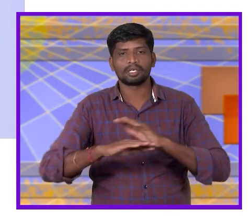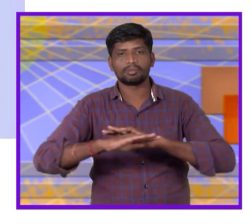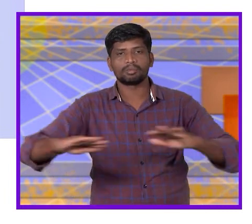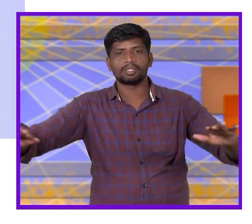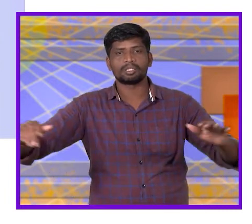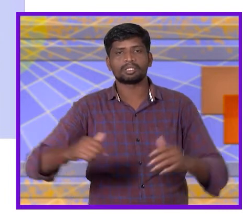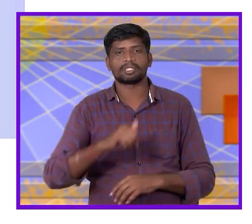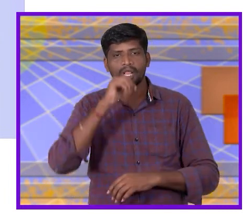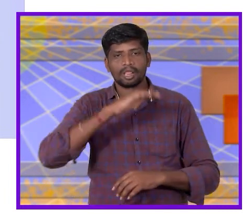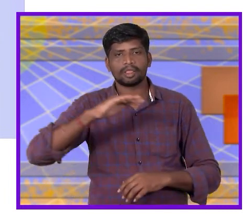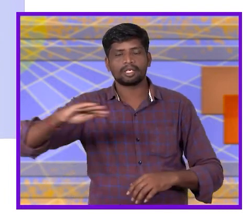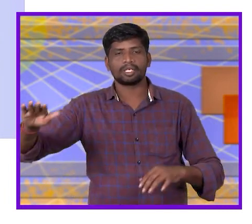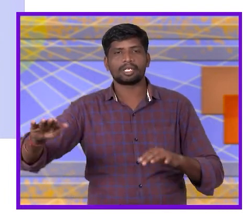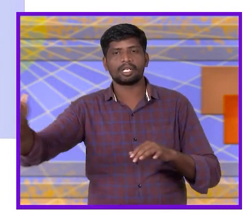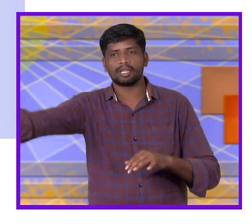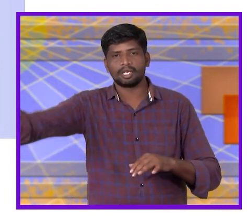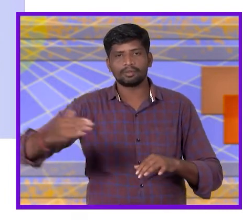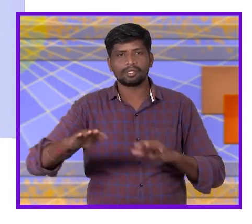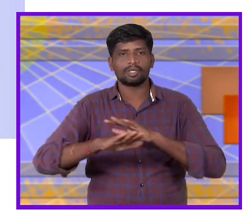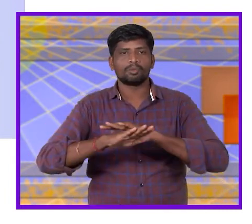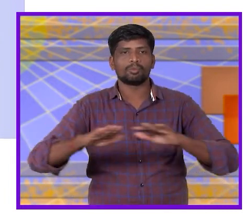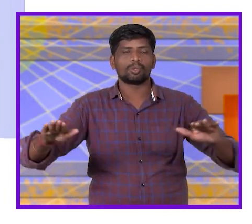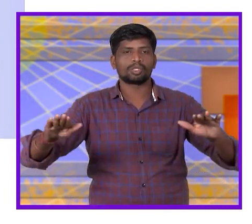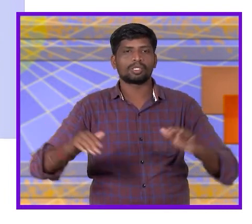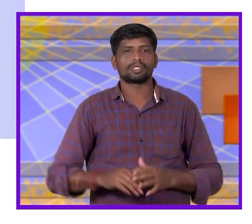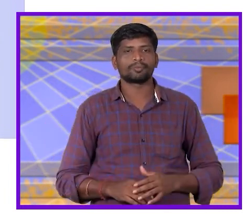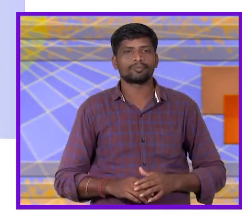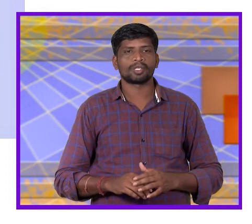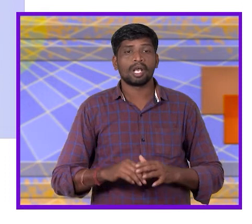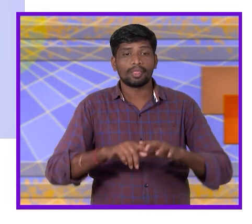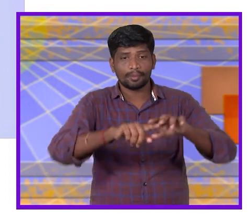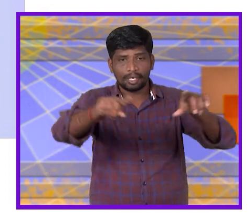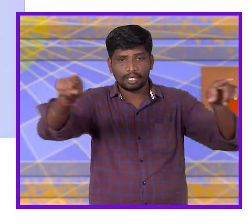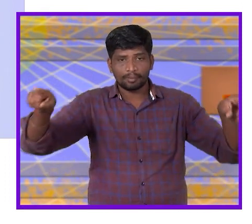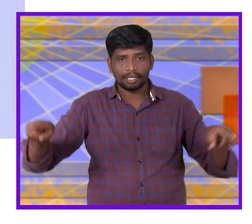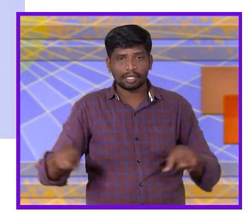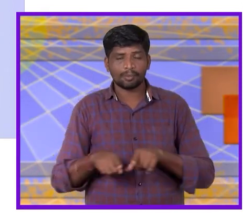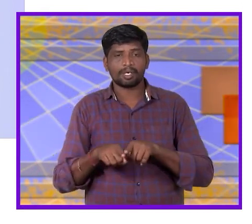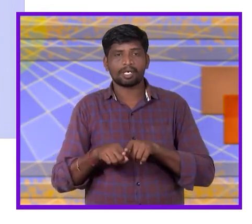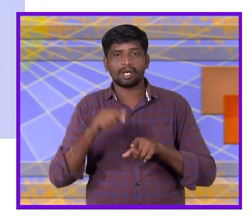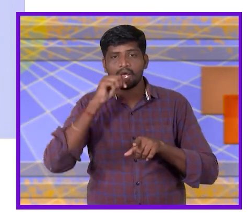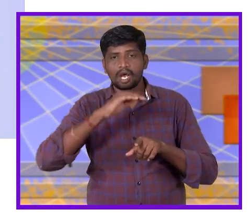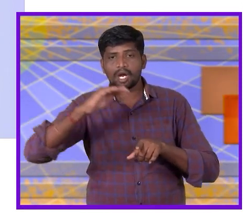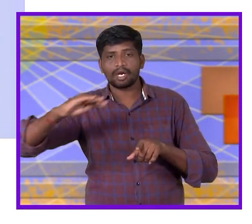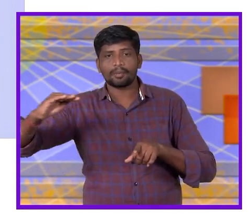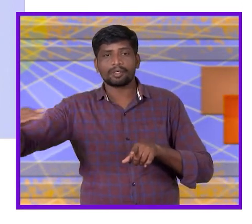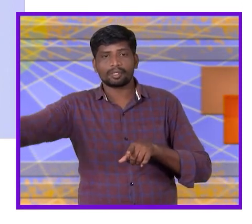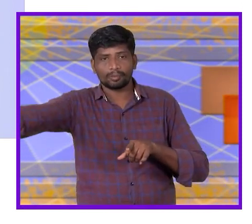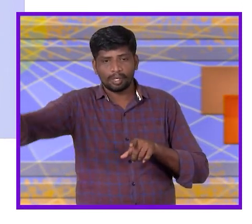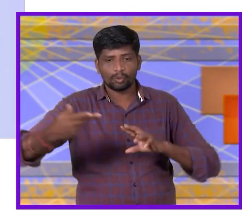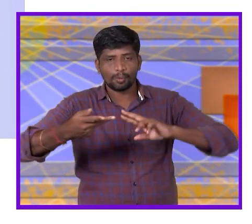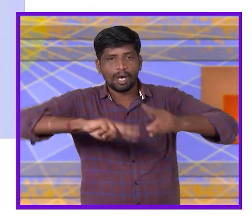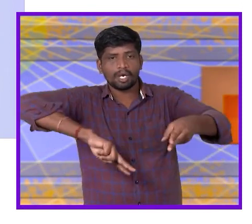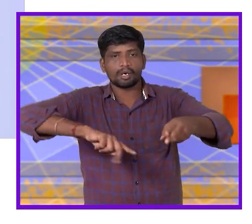துறைமுகமாக இருந்திருக்கிறது. அந்த பூம்புகார் பகுதியில் நகர் அமைப்பாக பட்டினு பாக்கமும் கடல் பகுதியாக மருவூர்